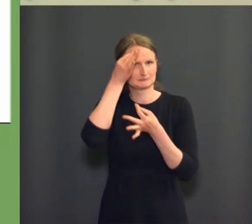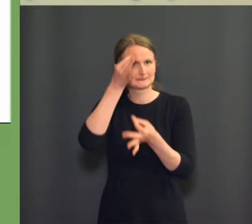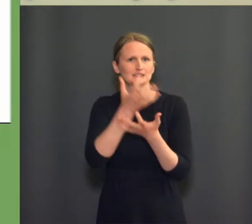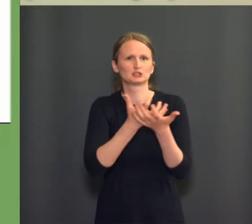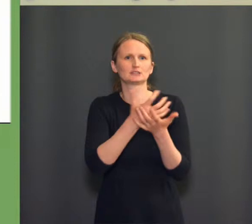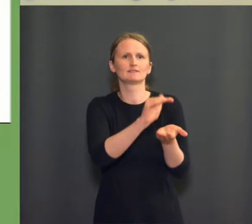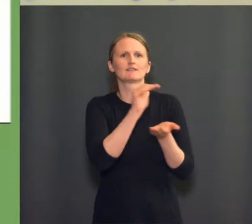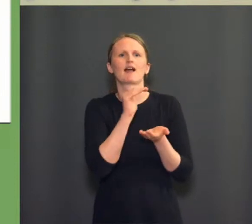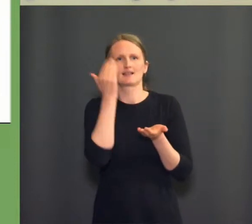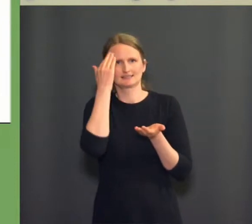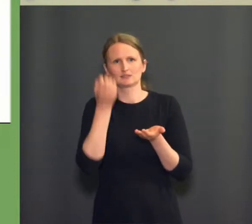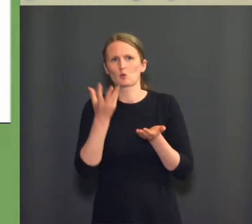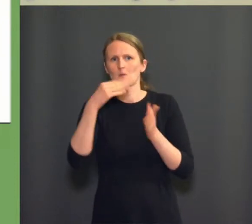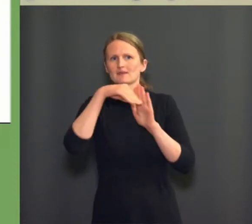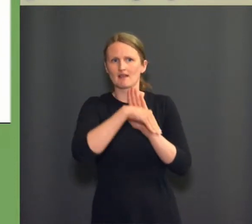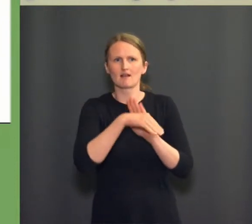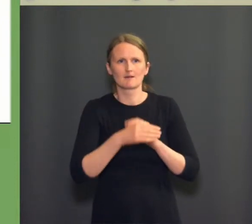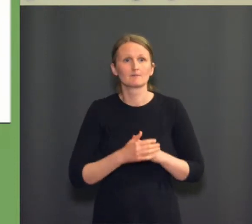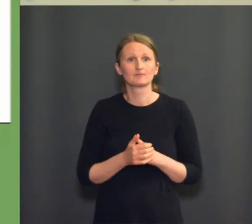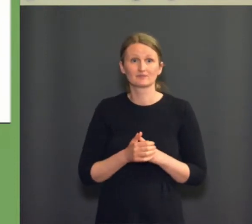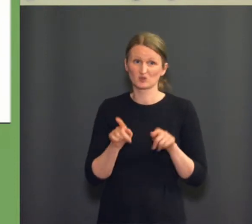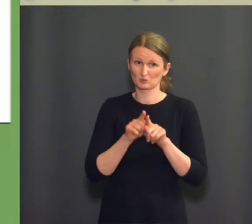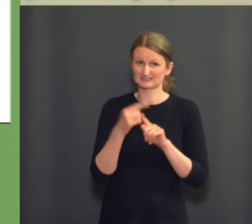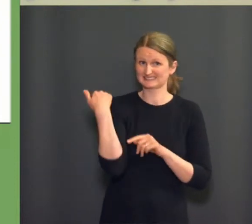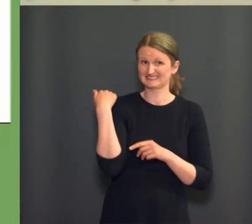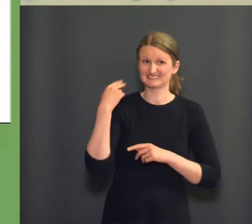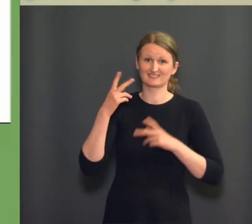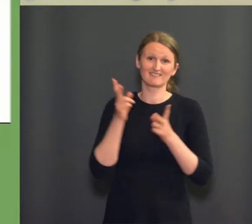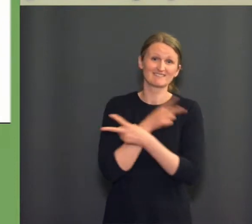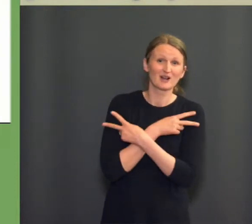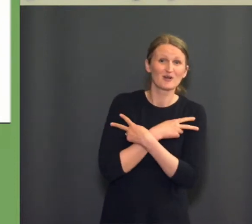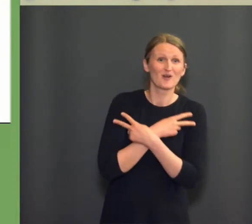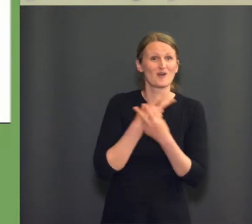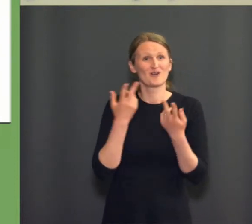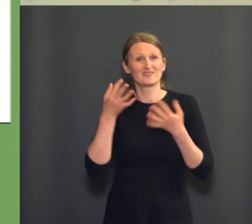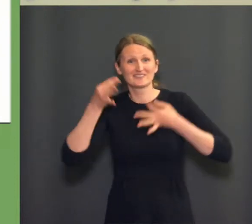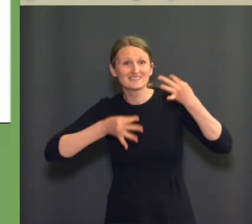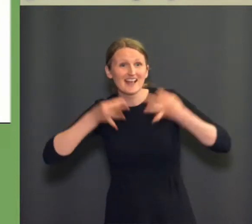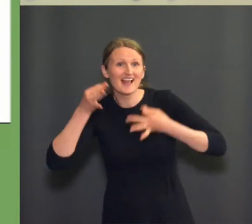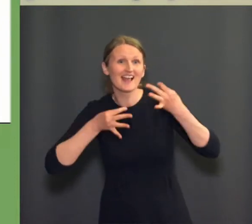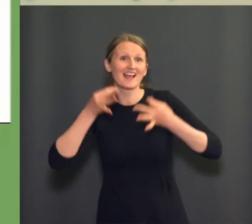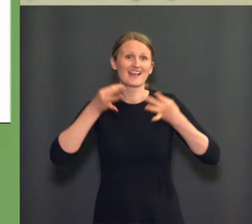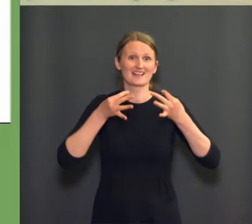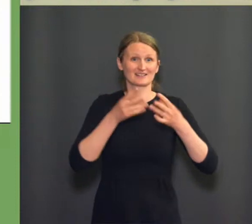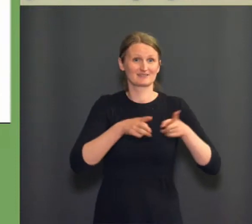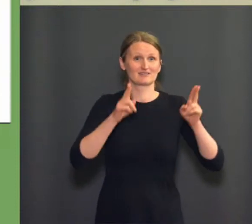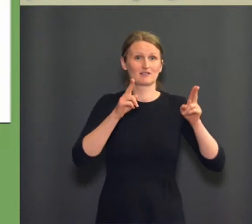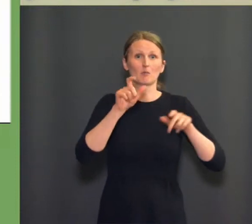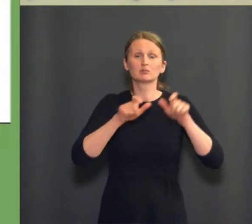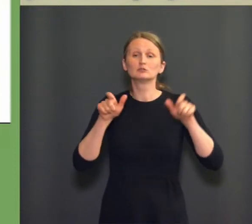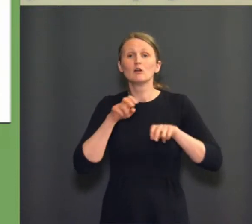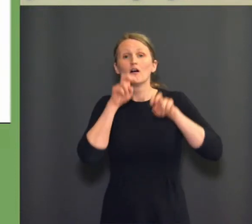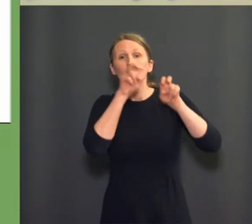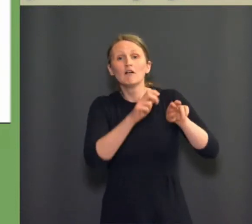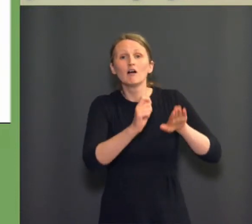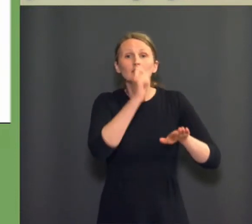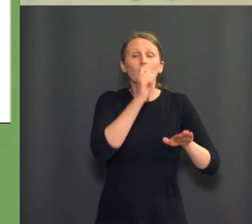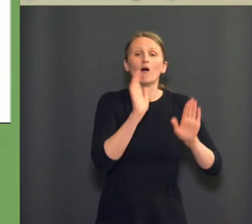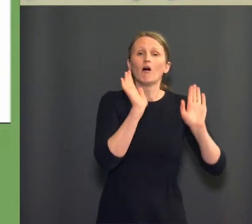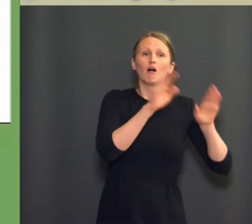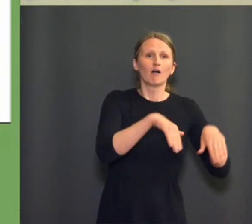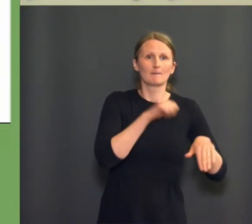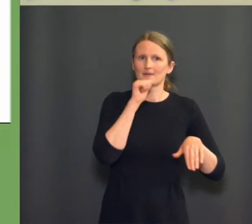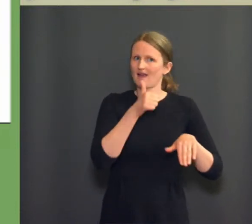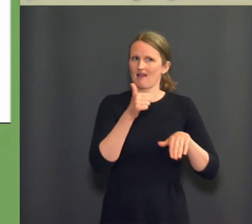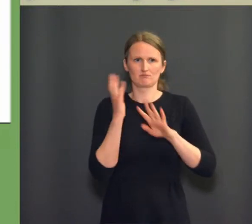des congés, en période de fête, on a moins tendance à aller se faire tester. Et donc, on a forcément moins de